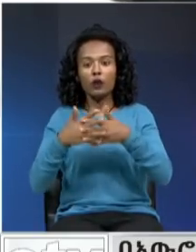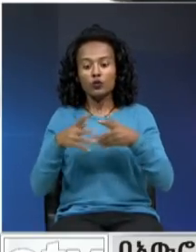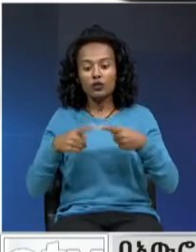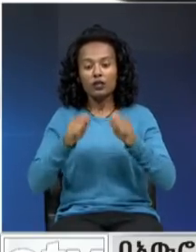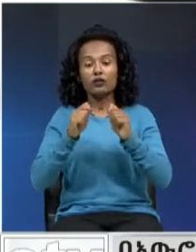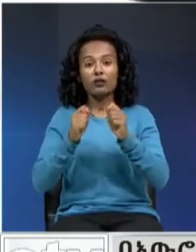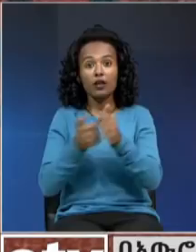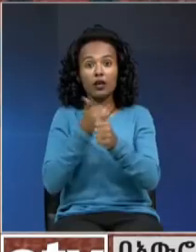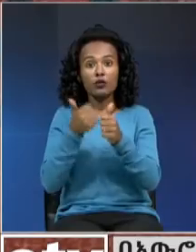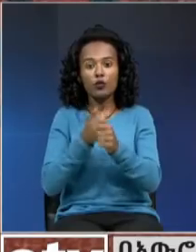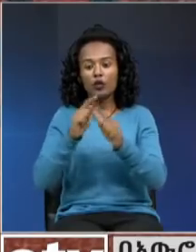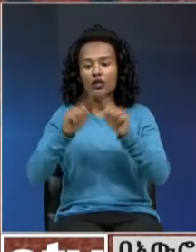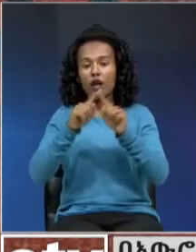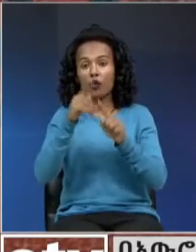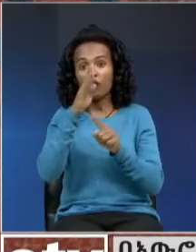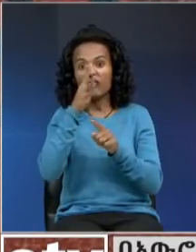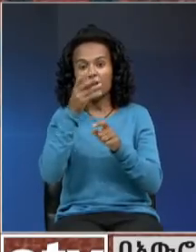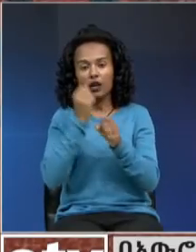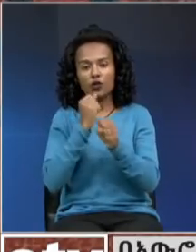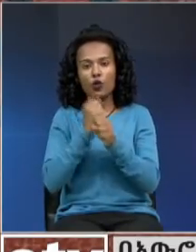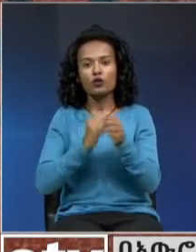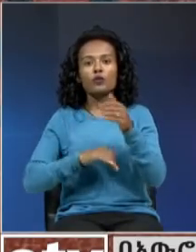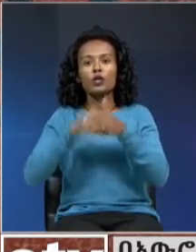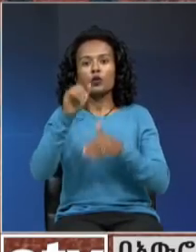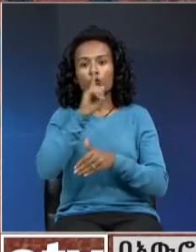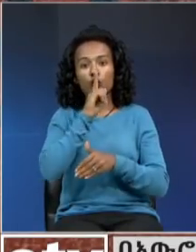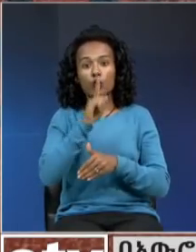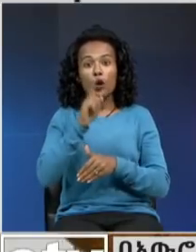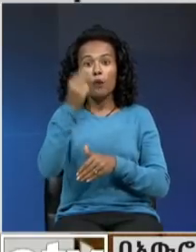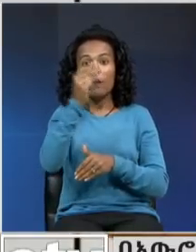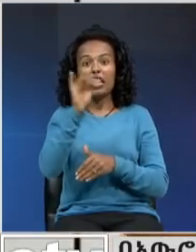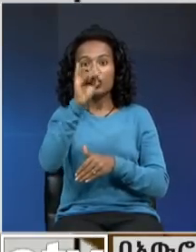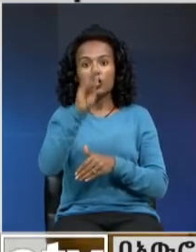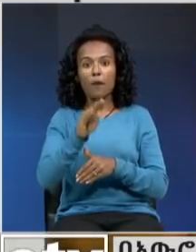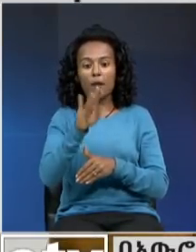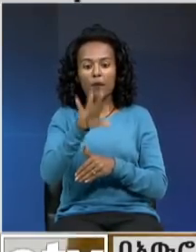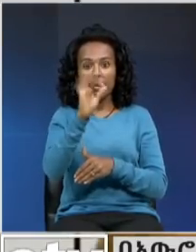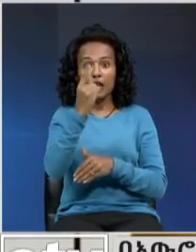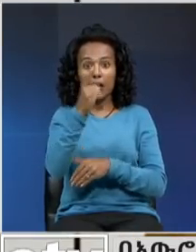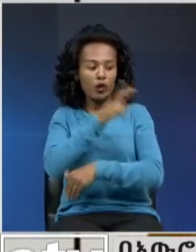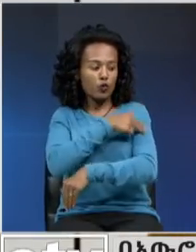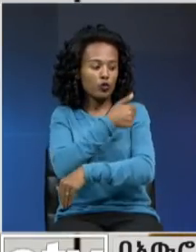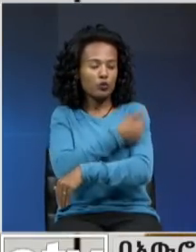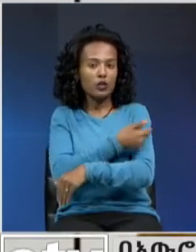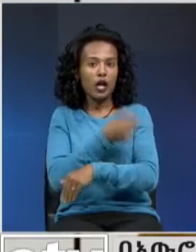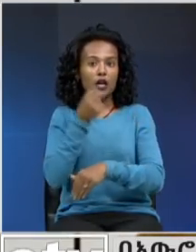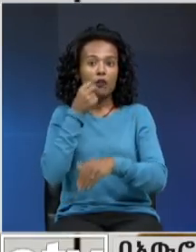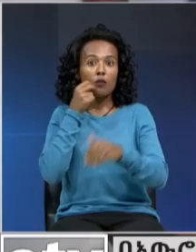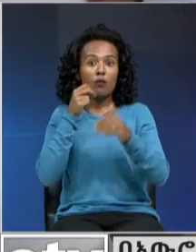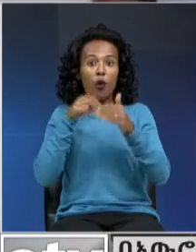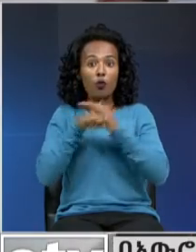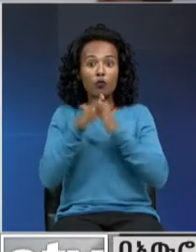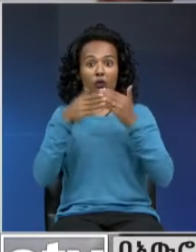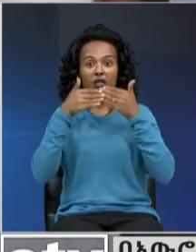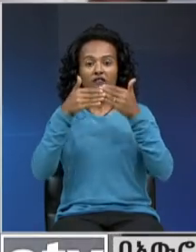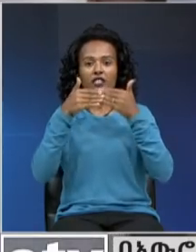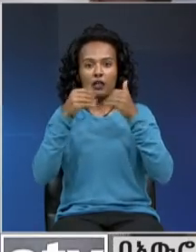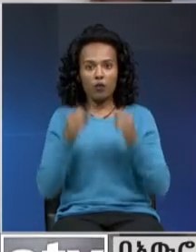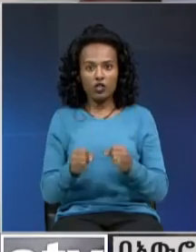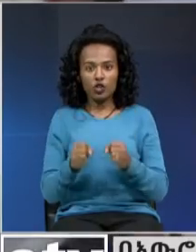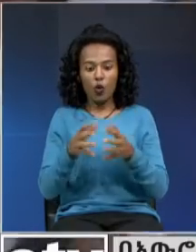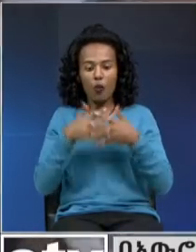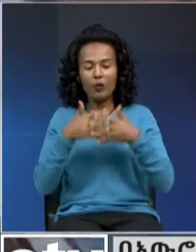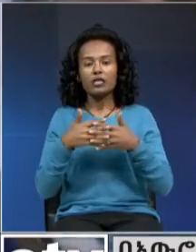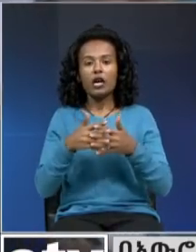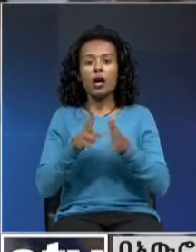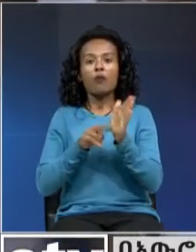ተከትሎ የተለያዩ የፈጠራ ስራዎችም እየወጡ ነው። በቤልጅየም የሚገኝ አንድ ሆስፒታል በውስጥ ለመተንፈስ የሚያገለግለው መሳሪያ